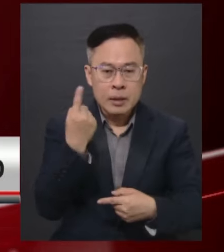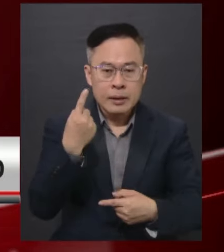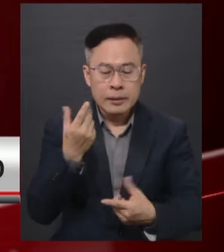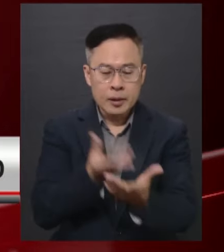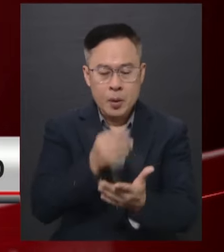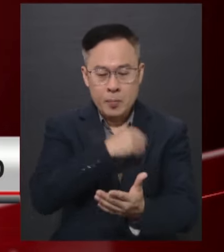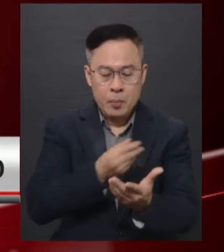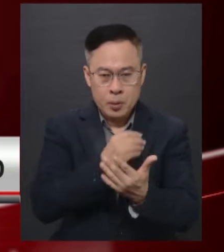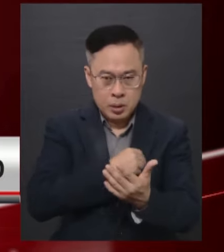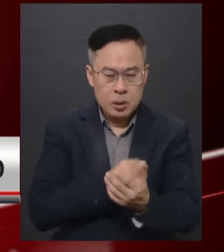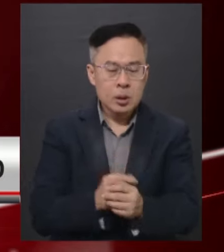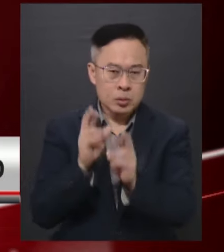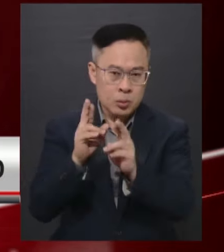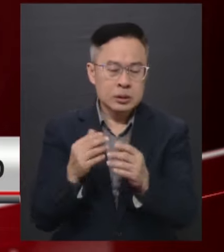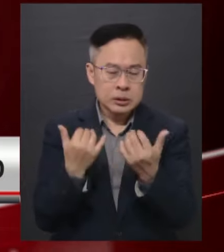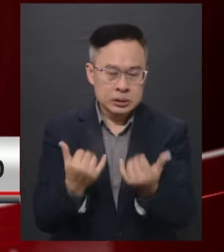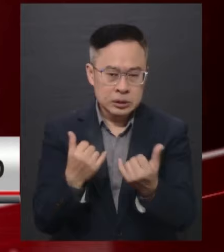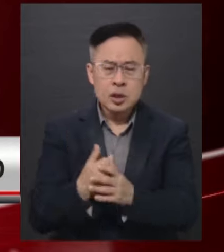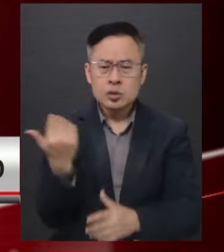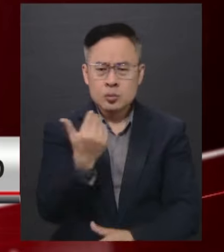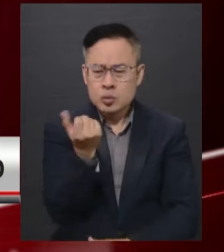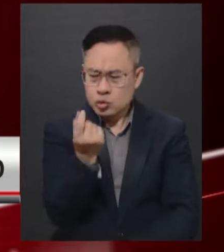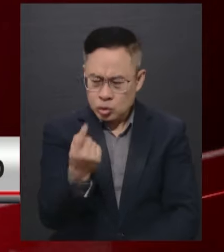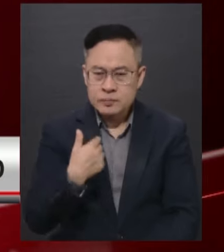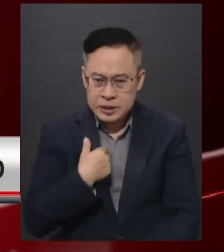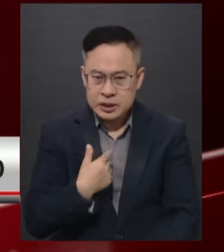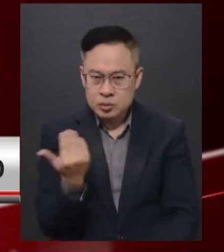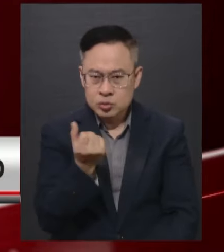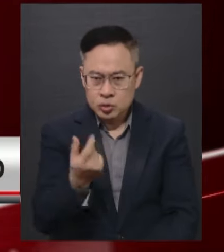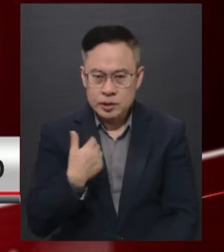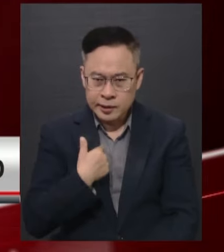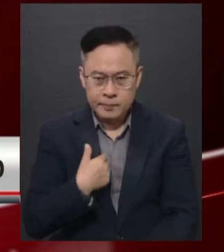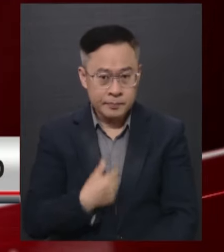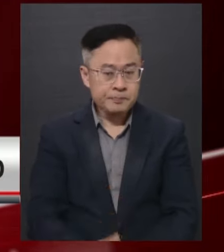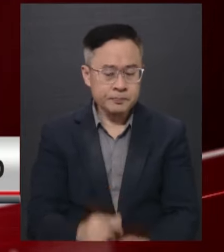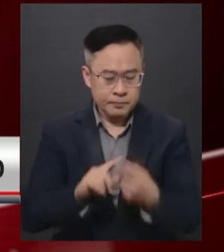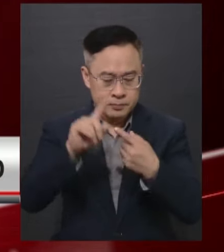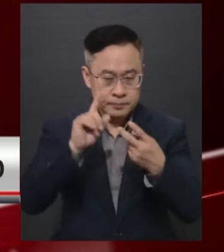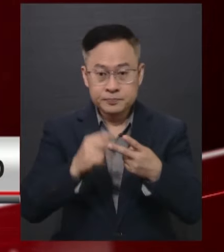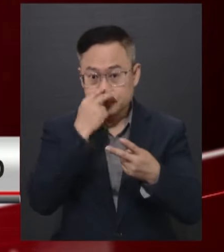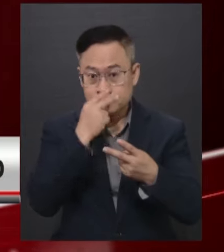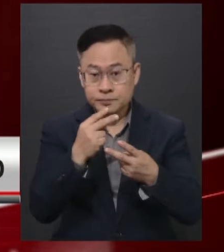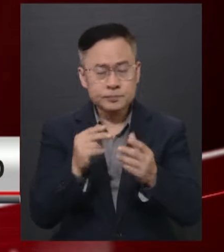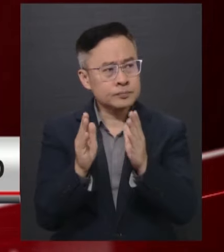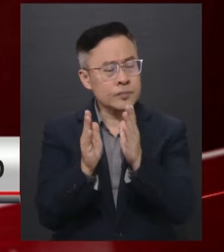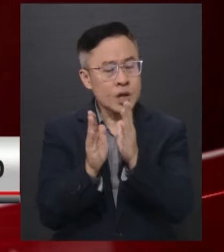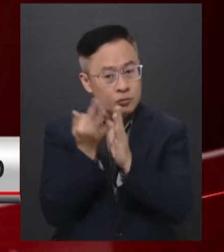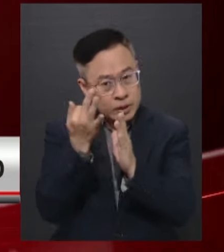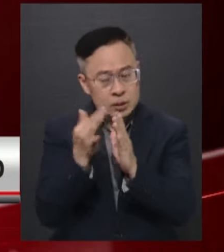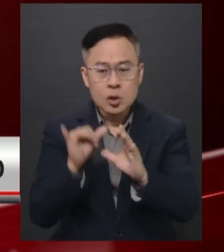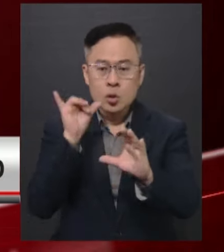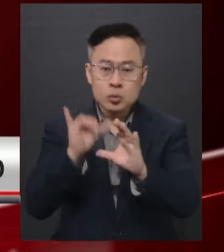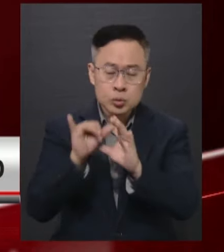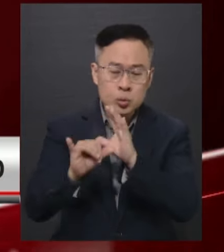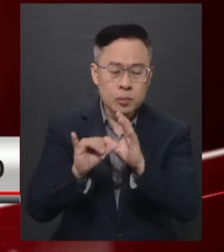มีการถ่ายทอดสดนะแล้วที่สำคัญคือถ้าเกิดว่าอ่ะคุณสามารถดูผ่านทางออนไลน์ก็ได้ถ้าเกิดไม่ได้อยู่ในหน้าจอทีวีตอนที่เวลา